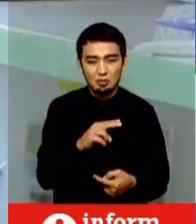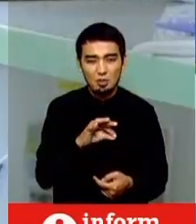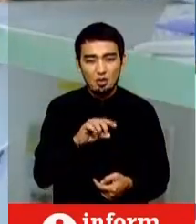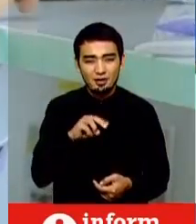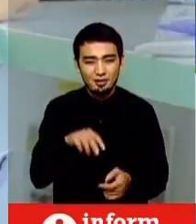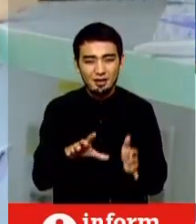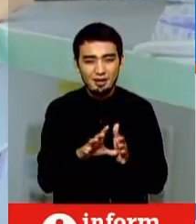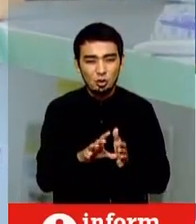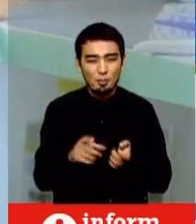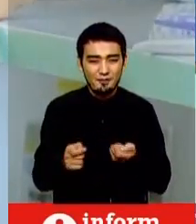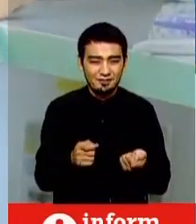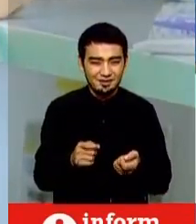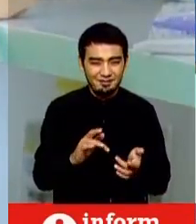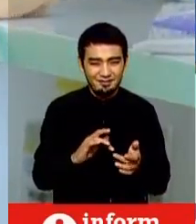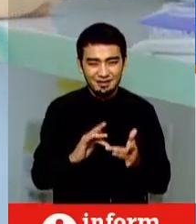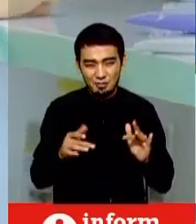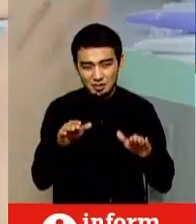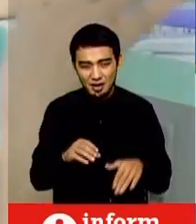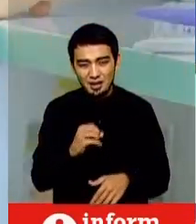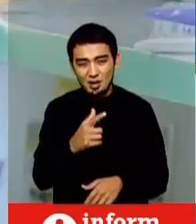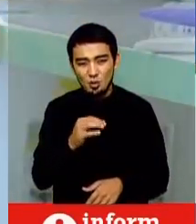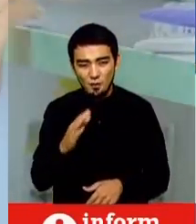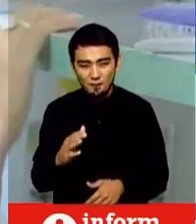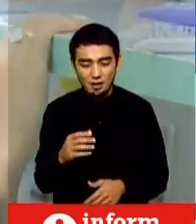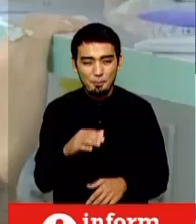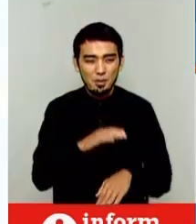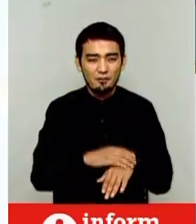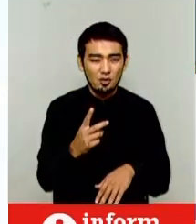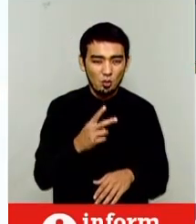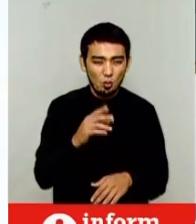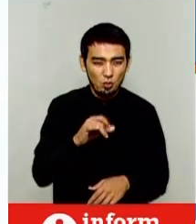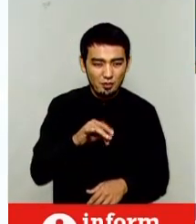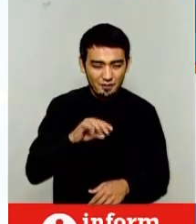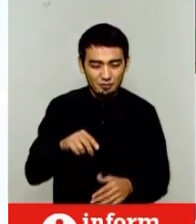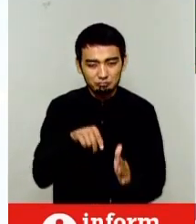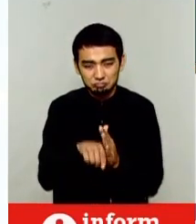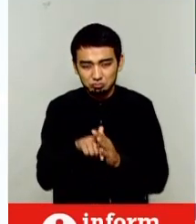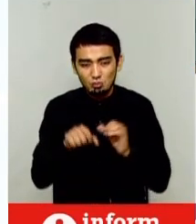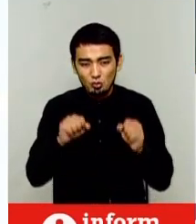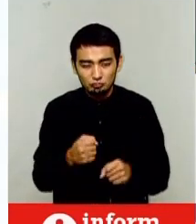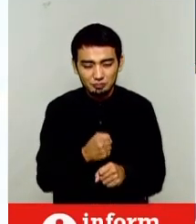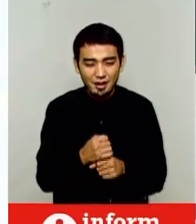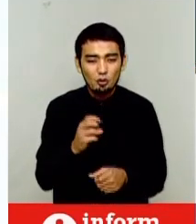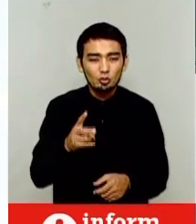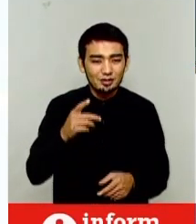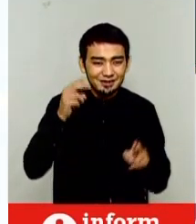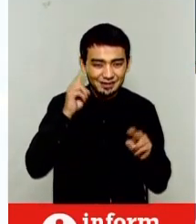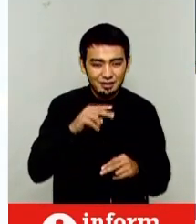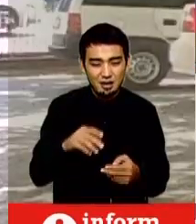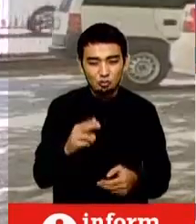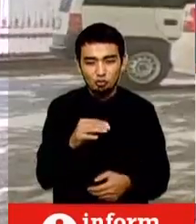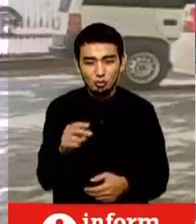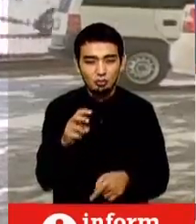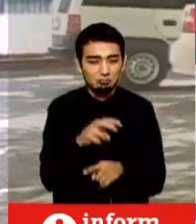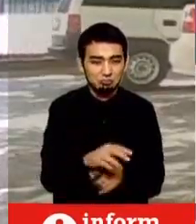электронного правительства, мобильное приложение ЕГОВ и банки второго уровня. Тех, кто не ладит с техникой, могут обучить в ЦОНах бесплатно.